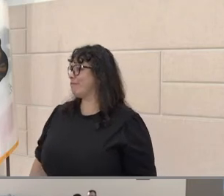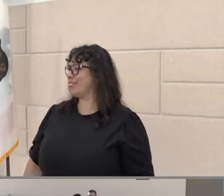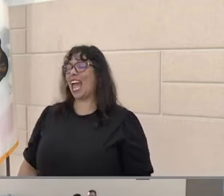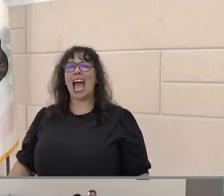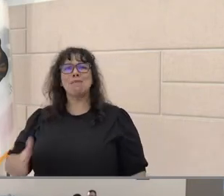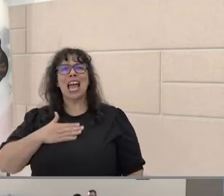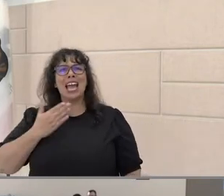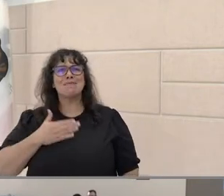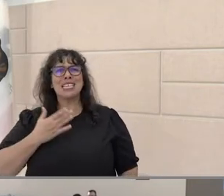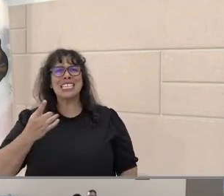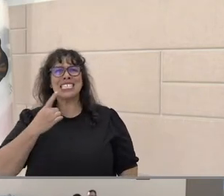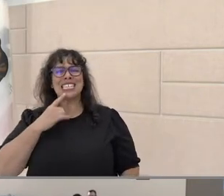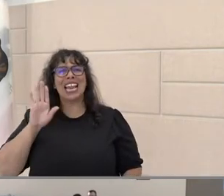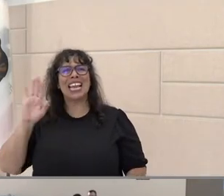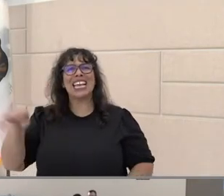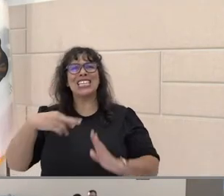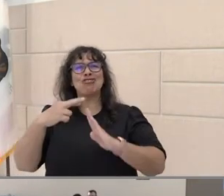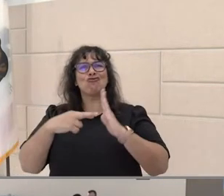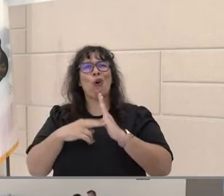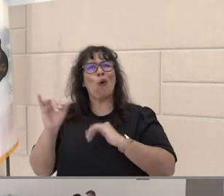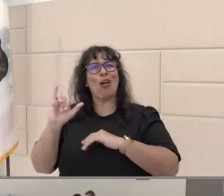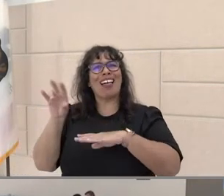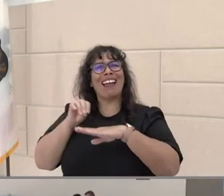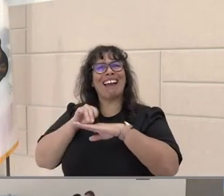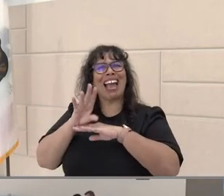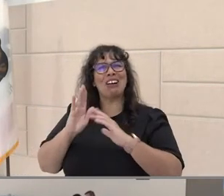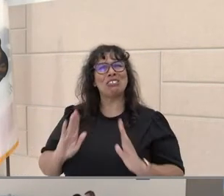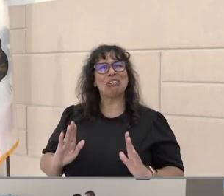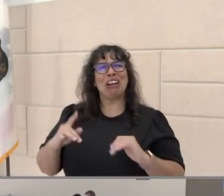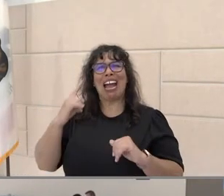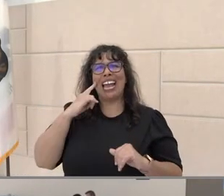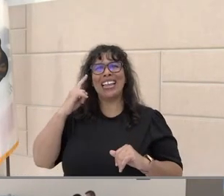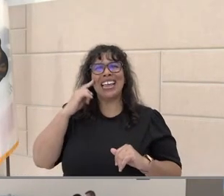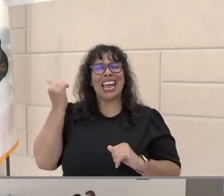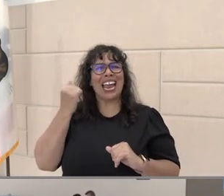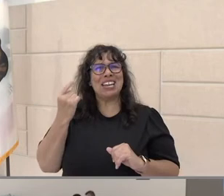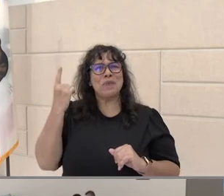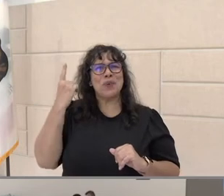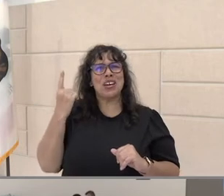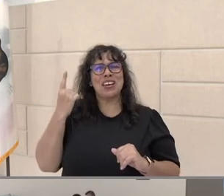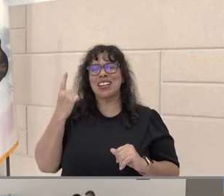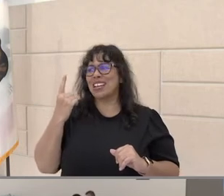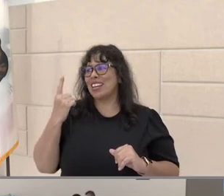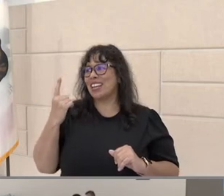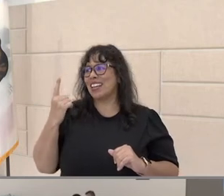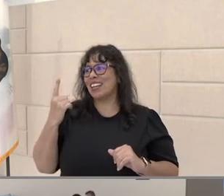ខ្ញុំសប្បាយចិត្តដែលគាត់បាននិយាយពីកិច្ចការរបស់គាត់